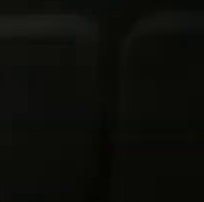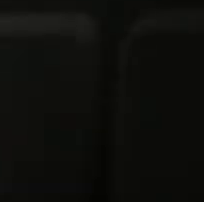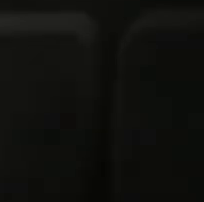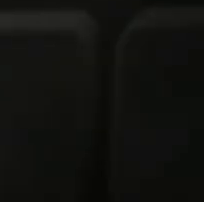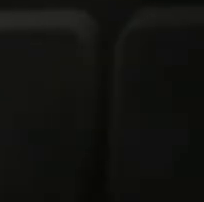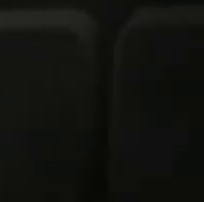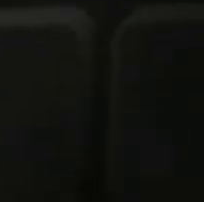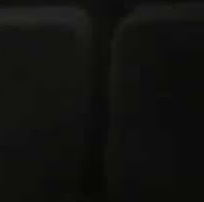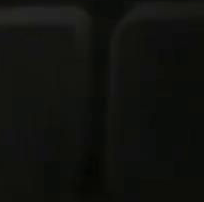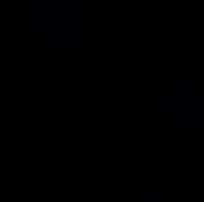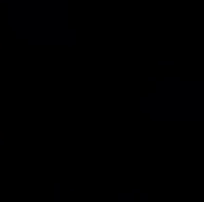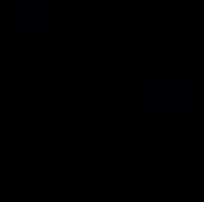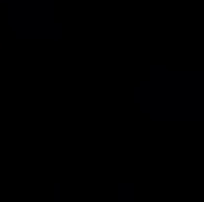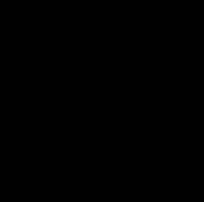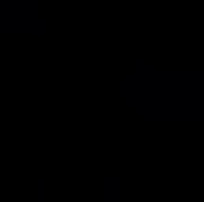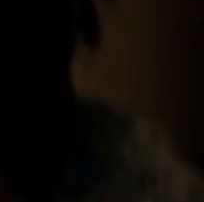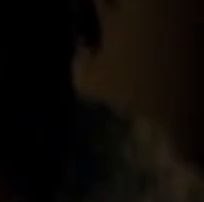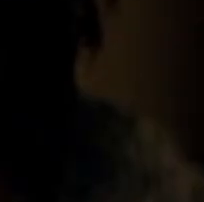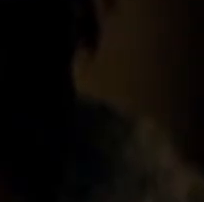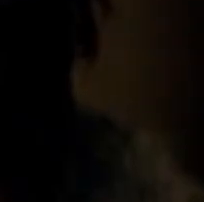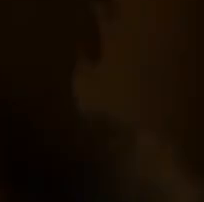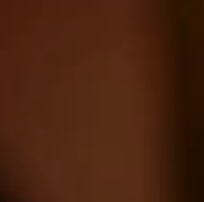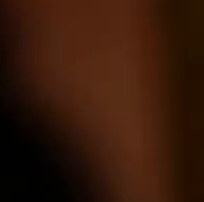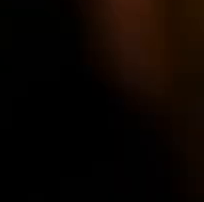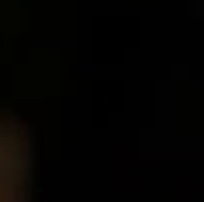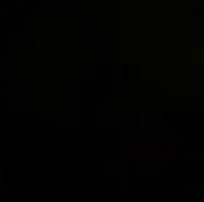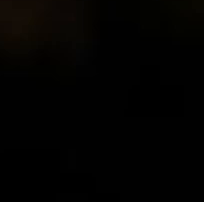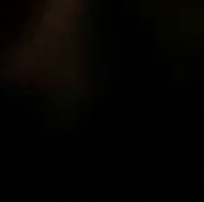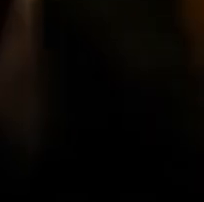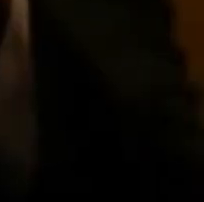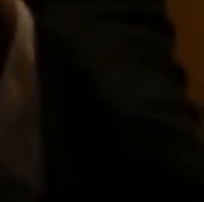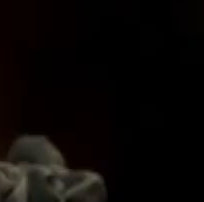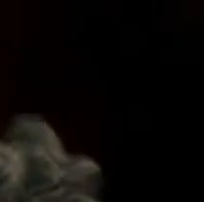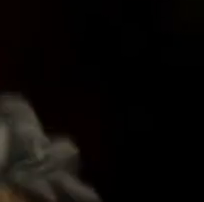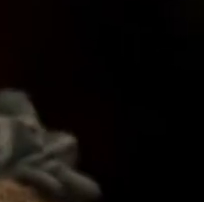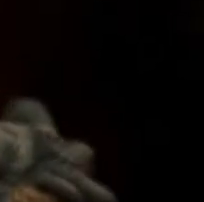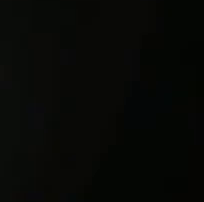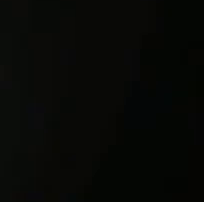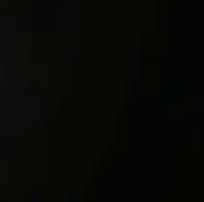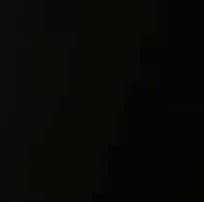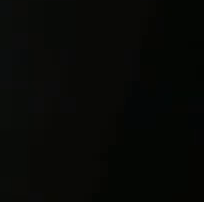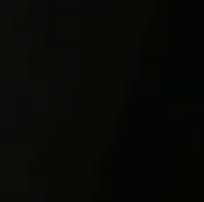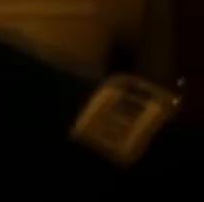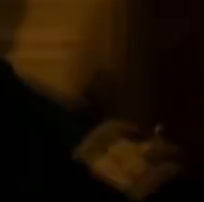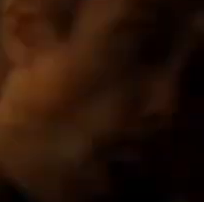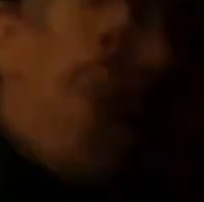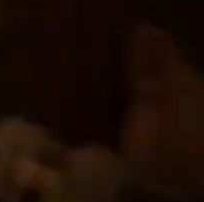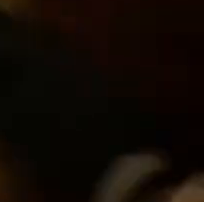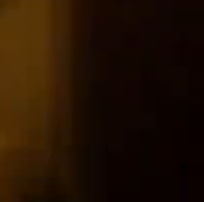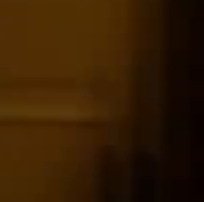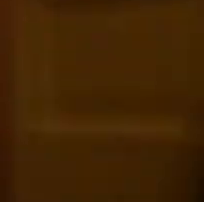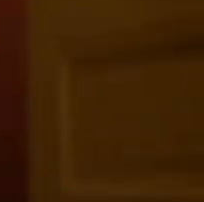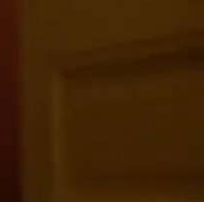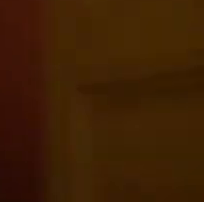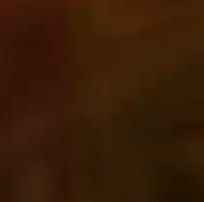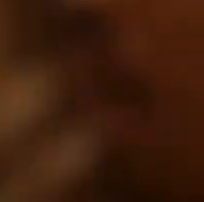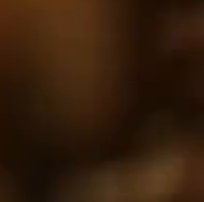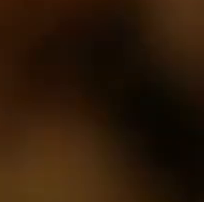რა შეიცვლება დღეს? დედა, შენ კარგად ხარ? როგორ ებმება ერთმანეთს წარსული? ბატონო პრეზიდენტო,